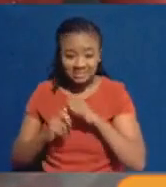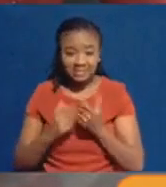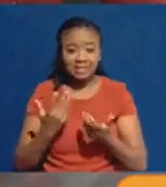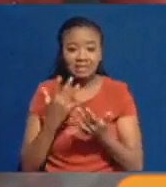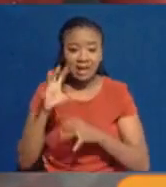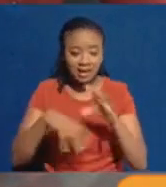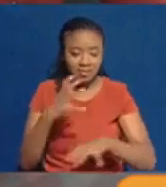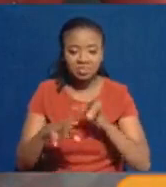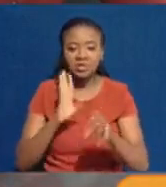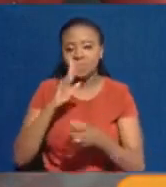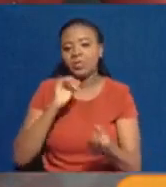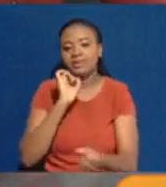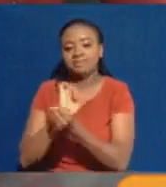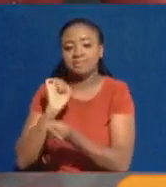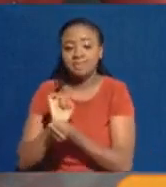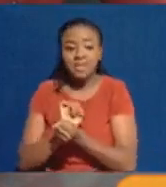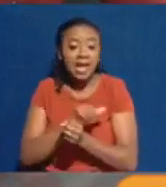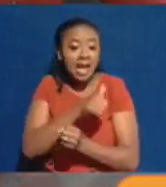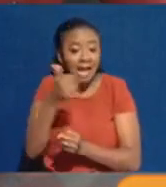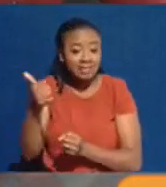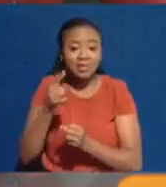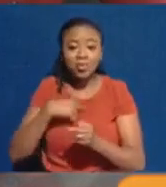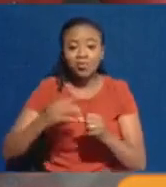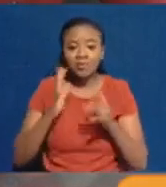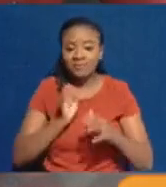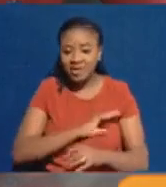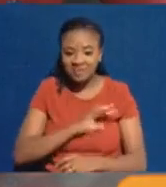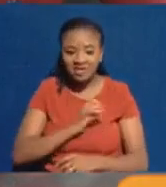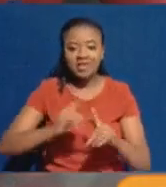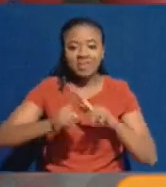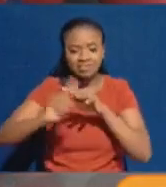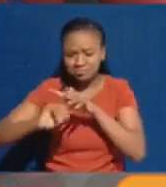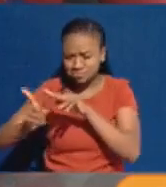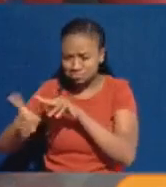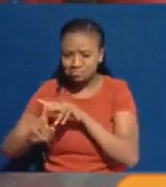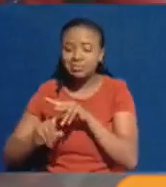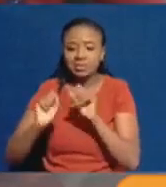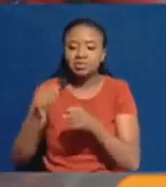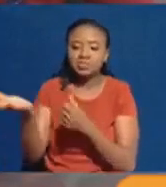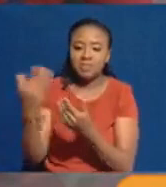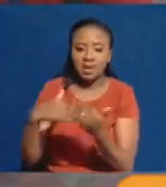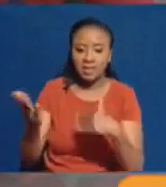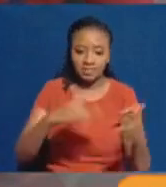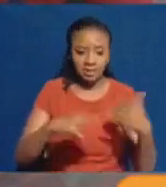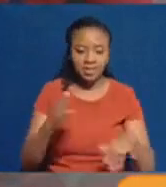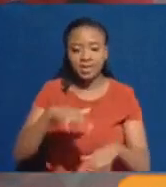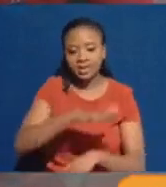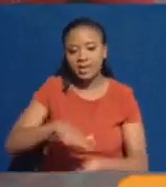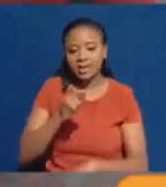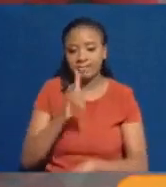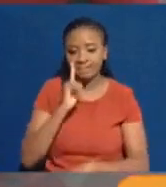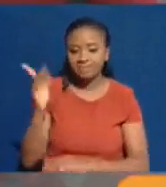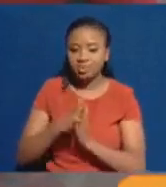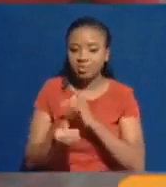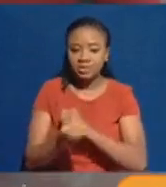na kuhakikisha wakazi waliotoroka kwao wamerejea na masomo yanaendelea. Na Martin Munene anatufungulia jamvi la Nipashe wikendi kwa taarifa hiyo.